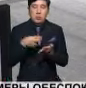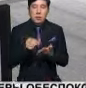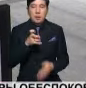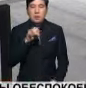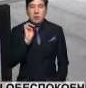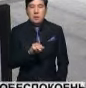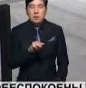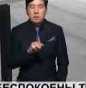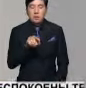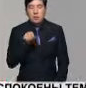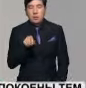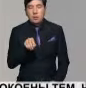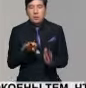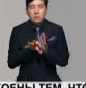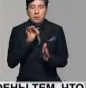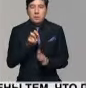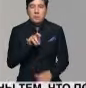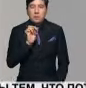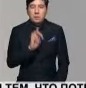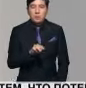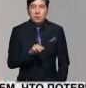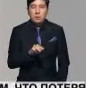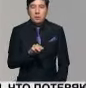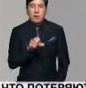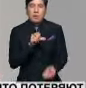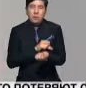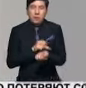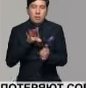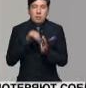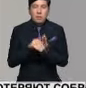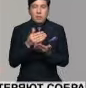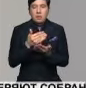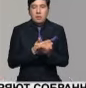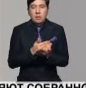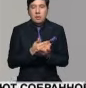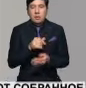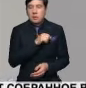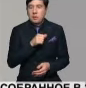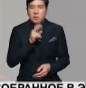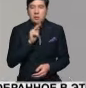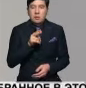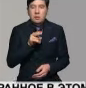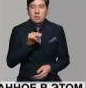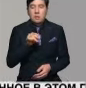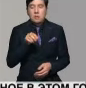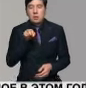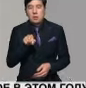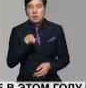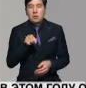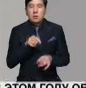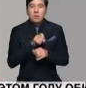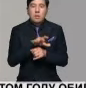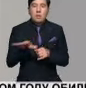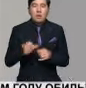только он позволяет выявить метаболиты наркотических средств. Не сами именно мефедрон, а именно на что он